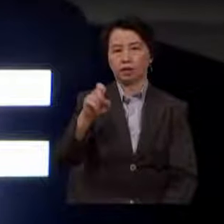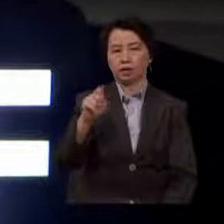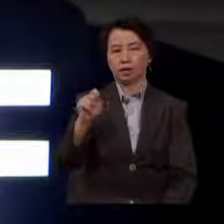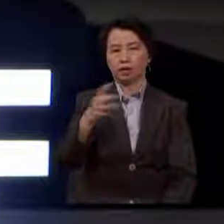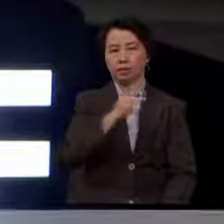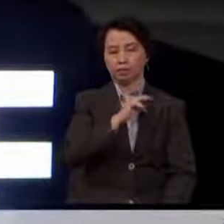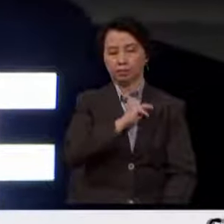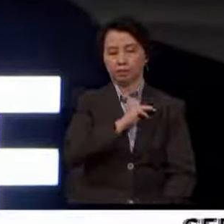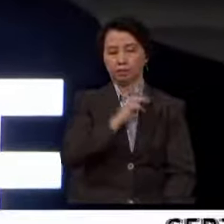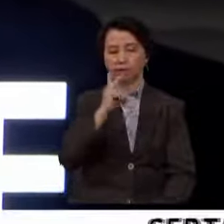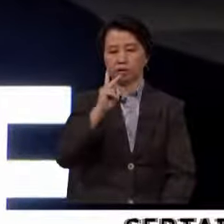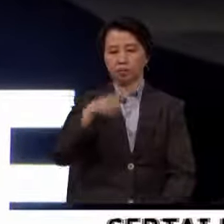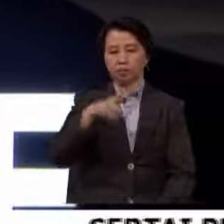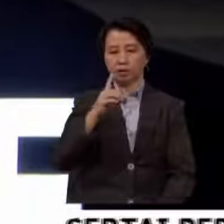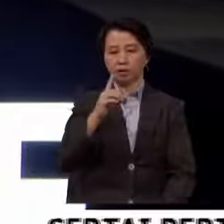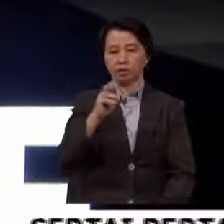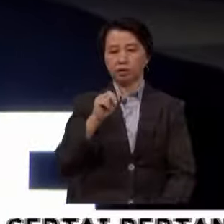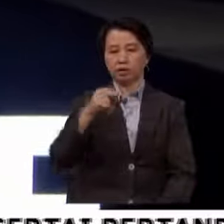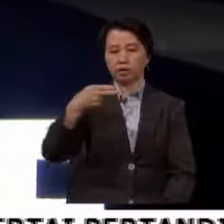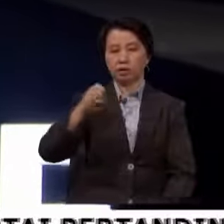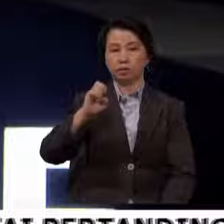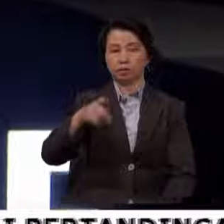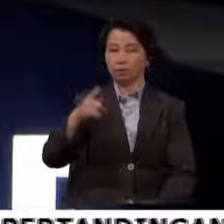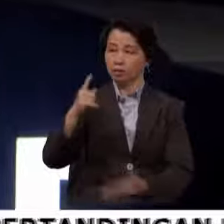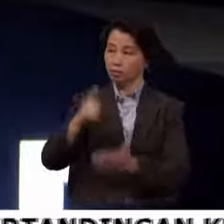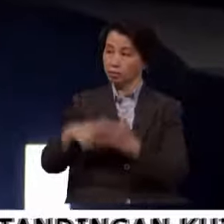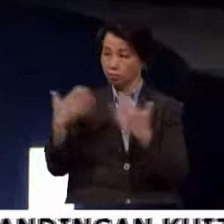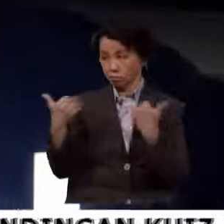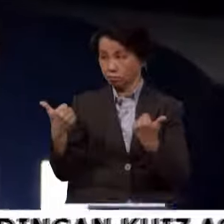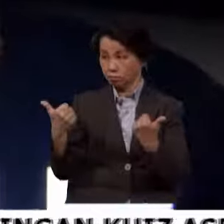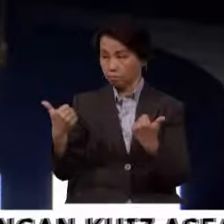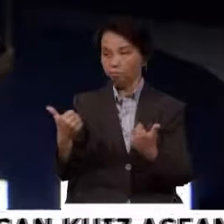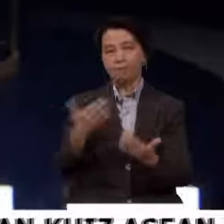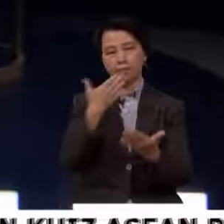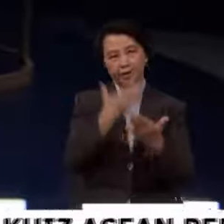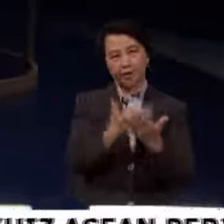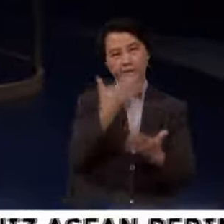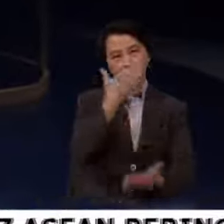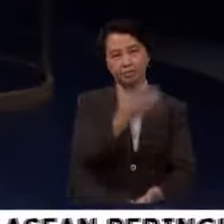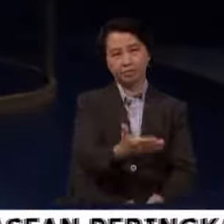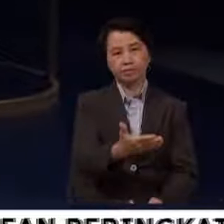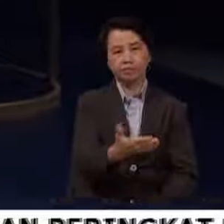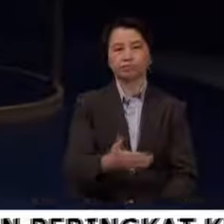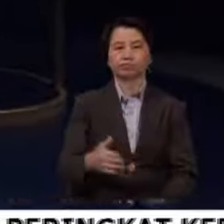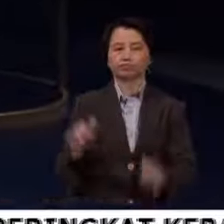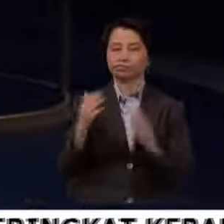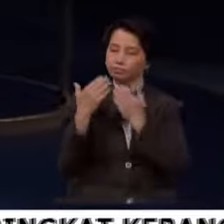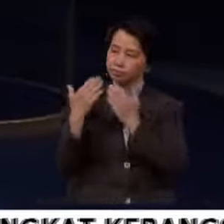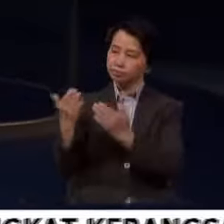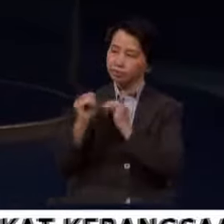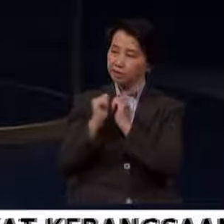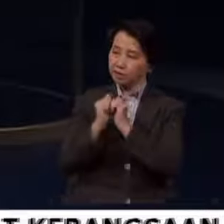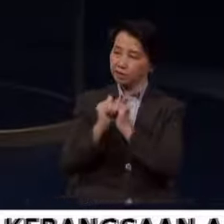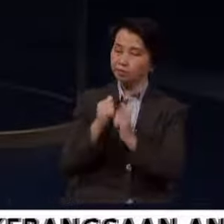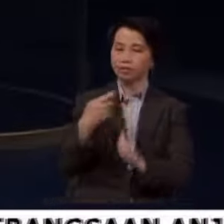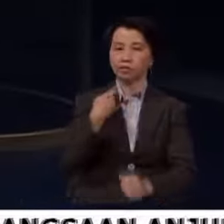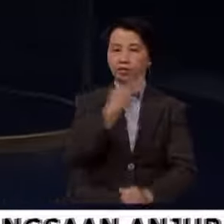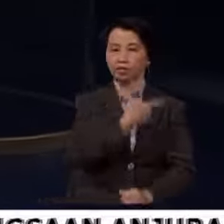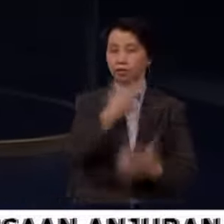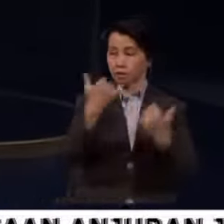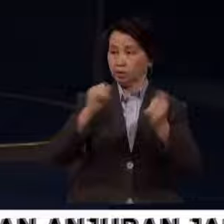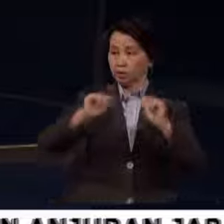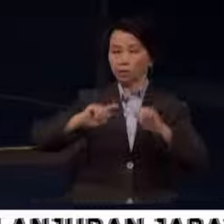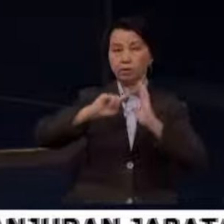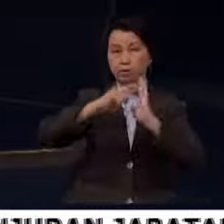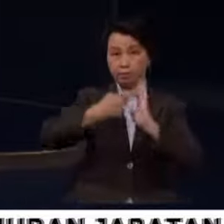Cut untuk hampir kesemua ramai sekarang ini itu sambutan musim perayaan Idul Fitri yang kali ini datang dengan sampai